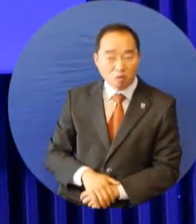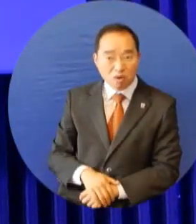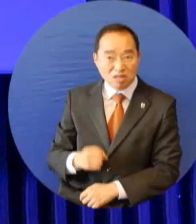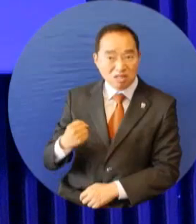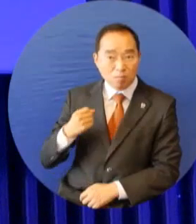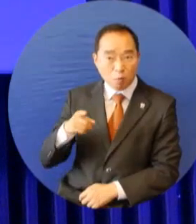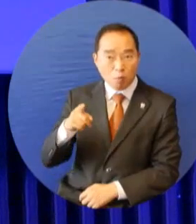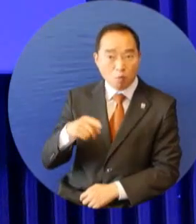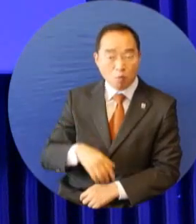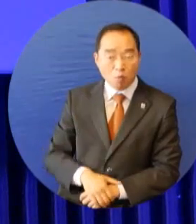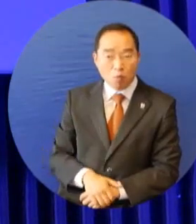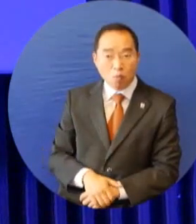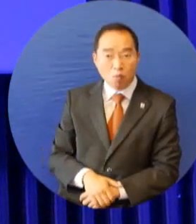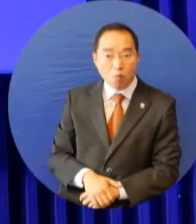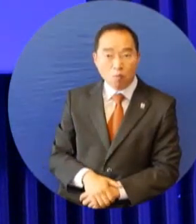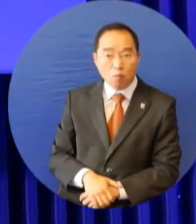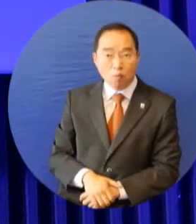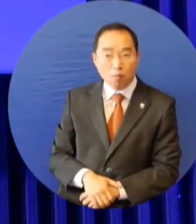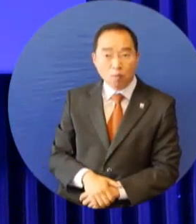엄청나게 써요.